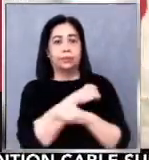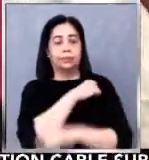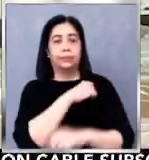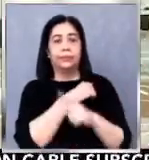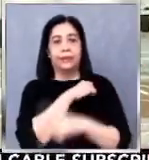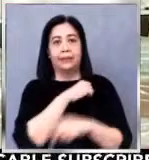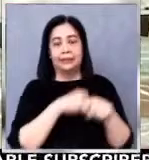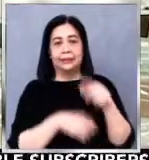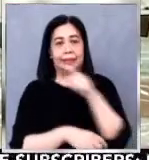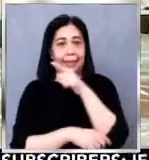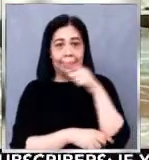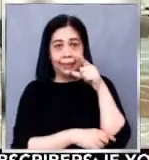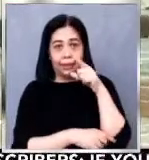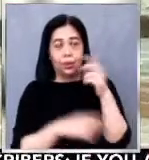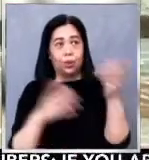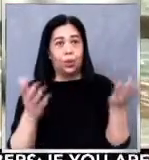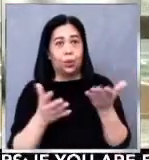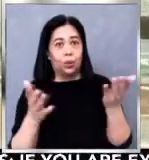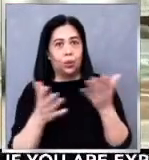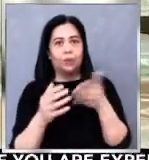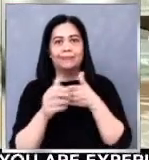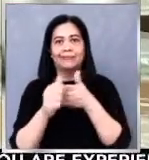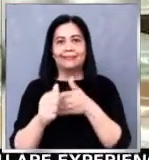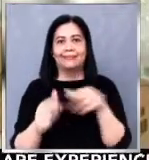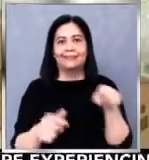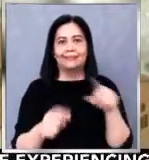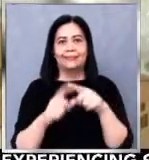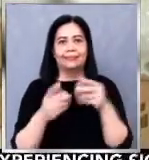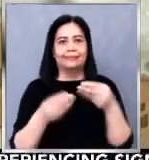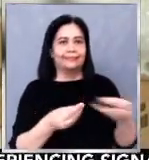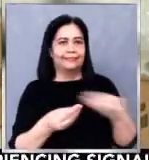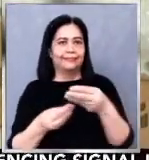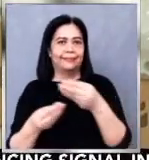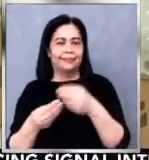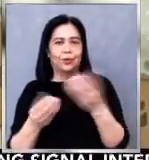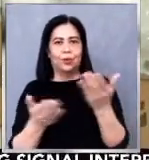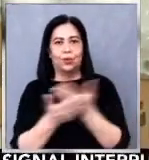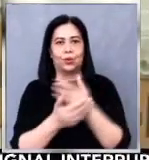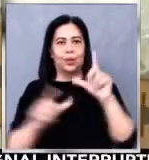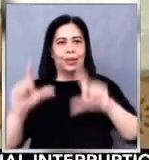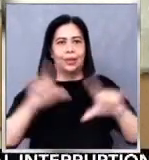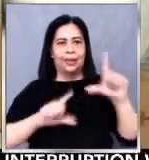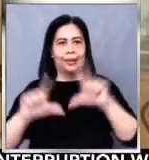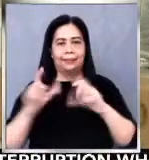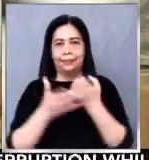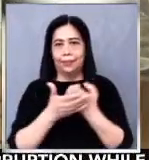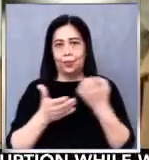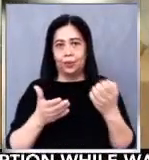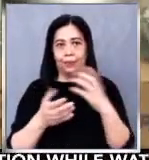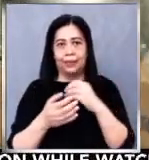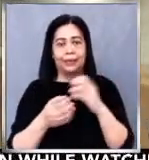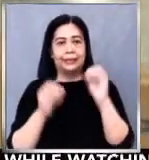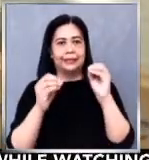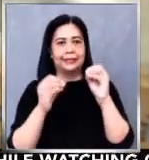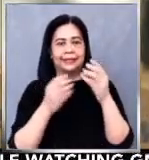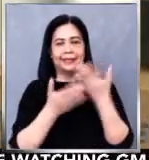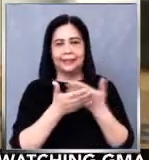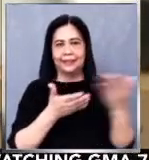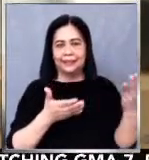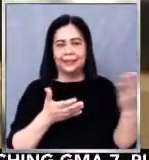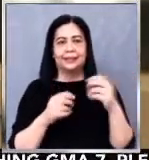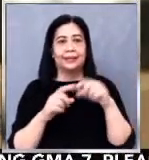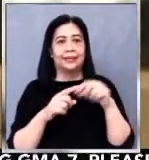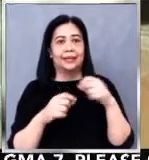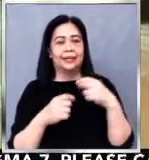kung saan pinangunahan niya ang pamimigay ng mga bagong laboratory equipment at teaching devices sa benepisyaryo